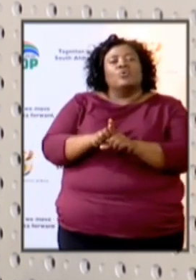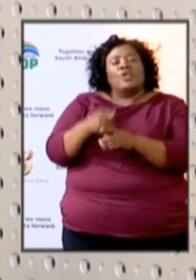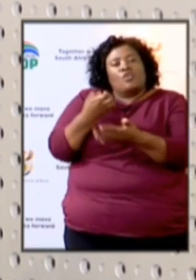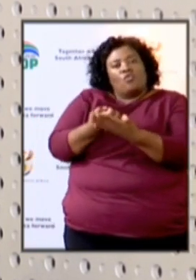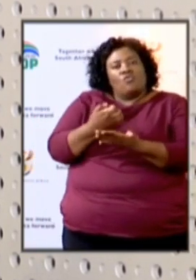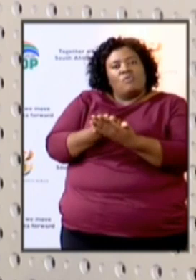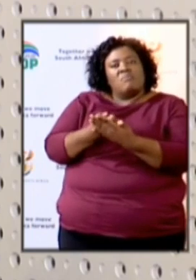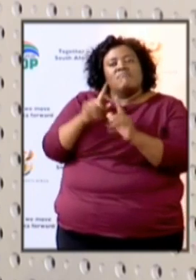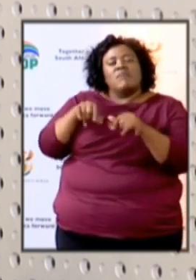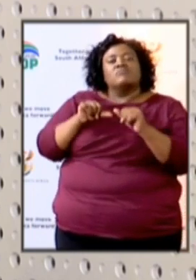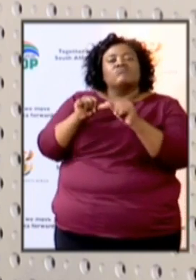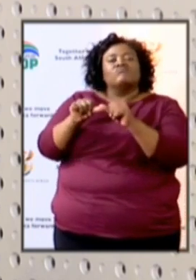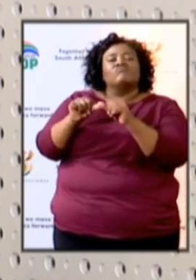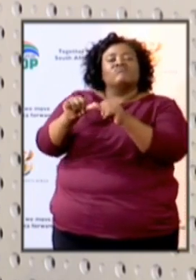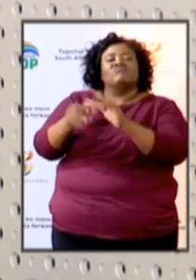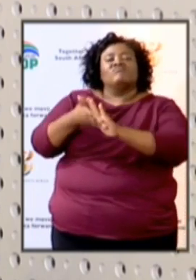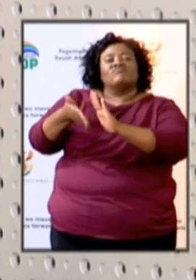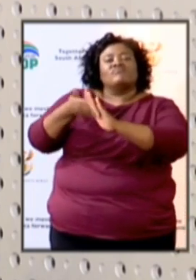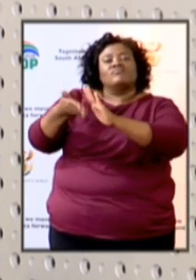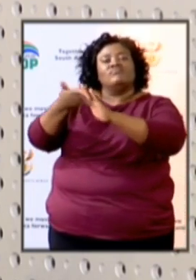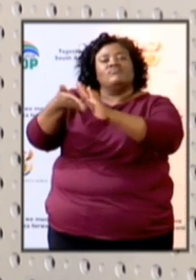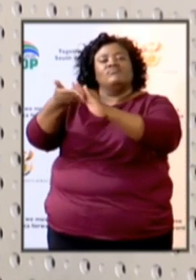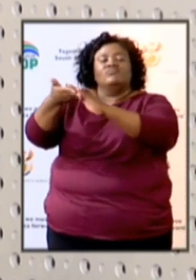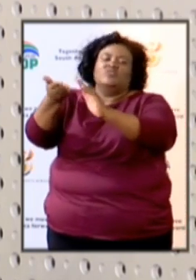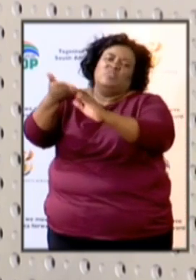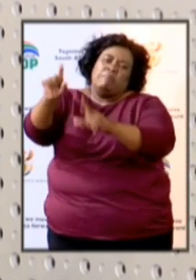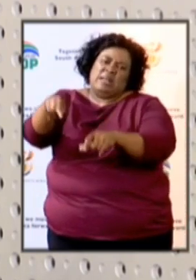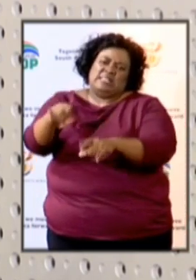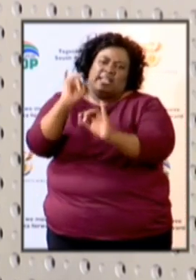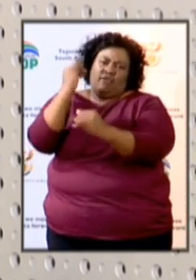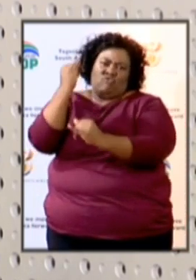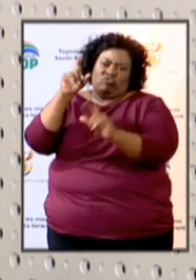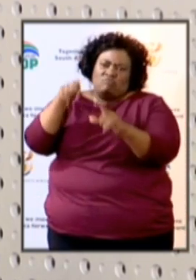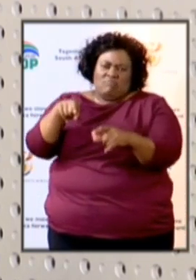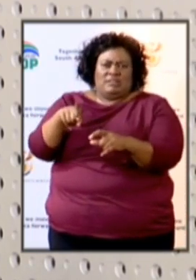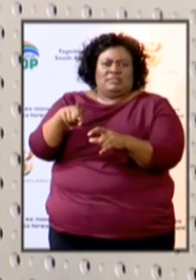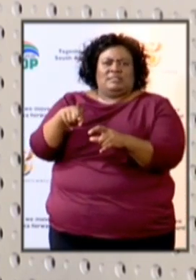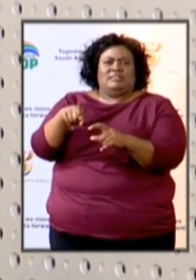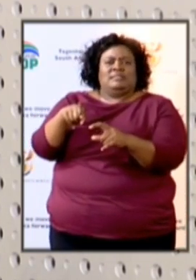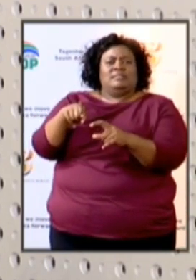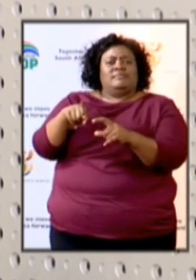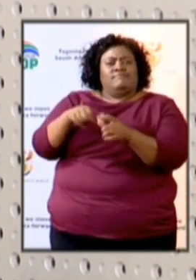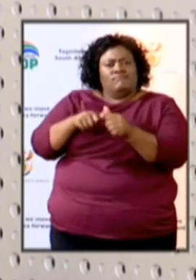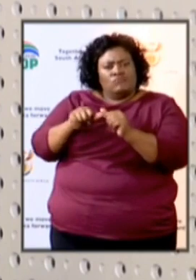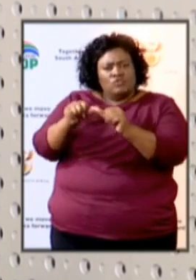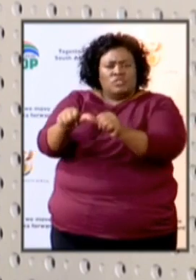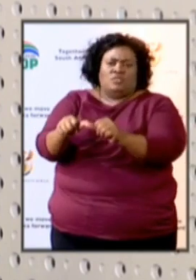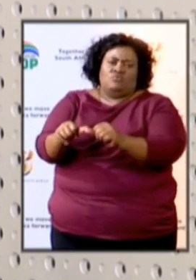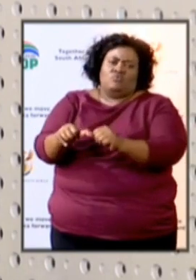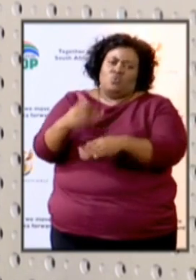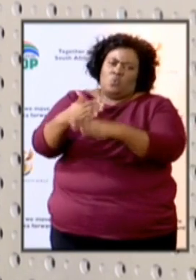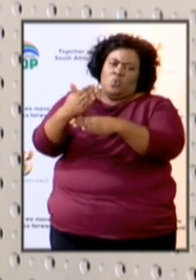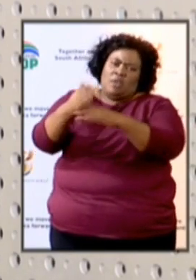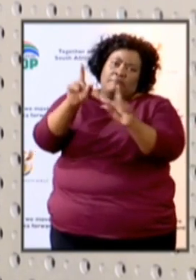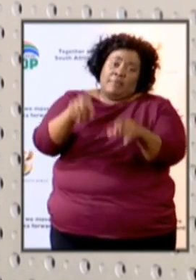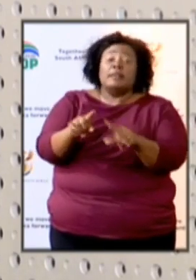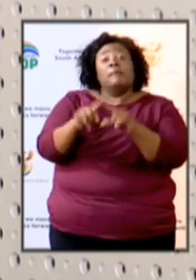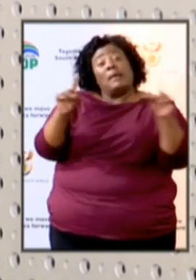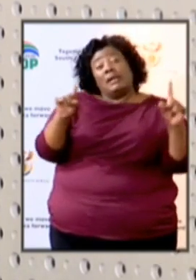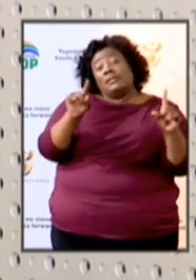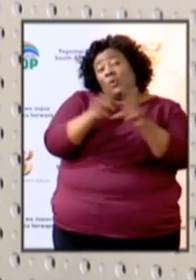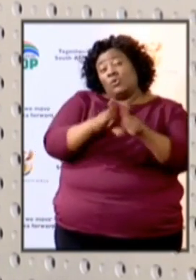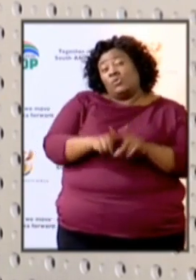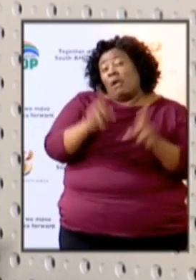usebenza. Iy'mboni zibe ziqala zivula. Kodwa futhi angisho ukuthi